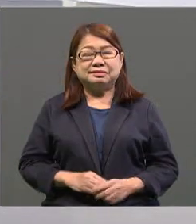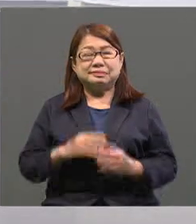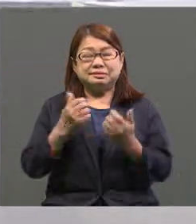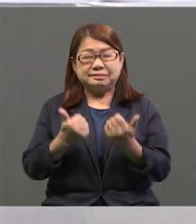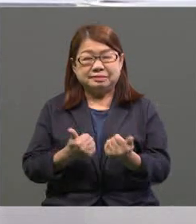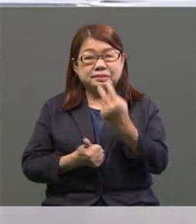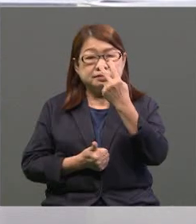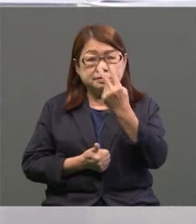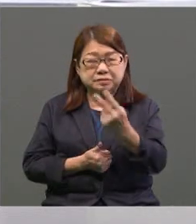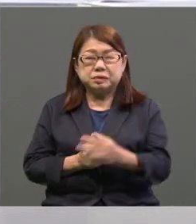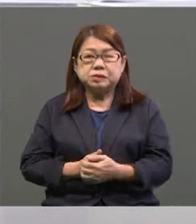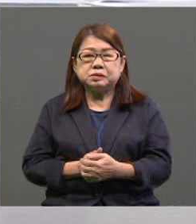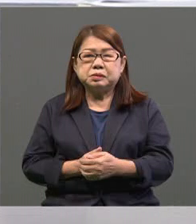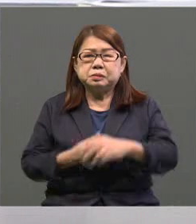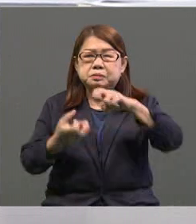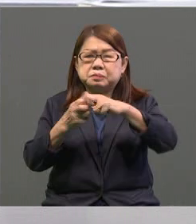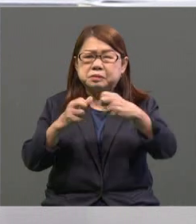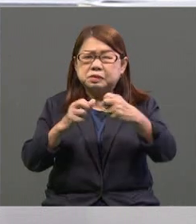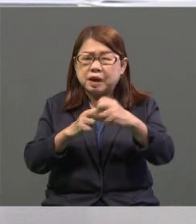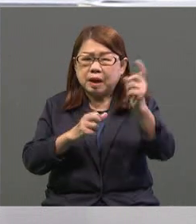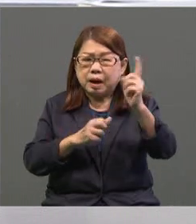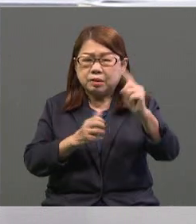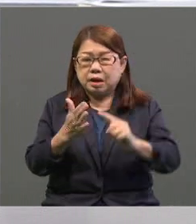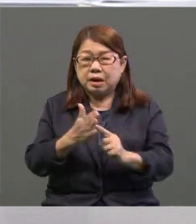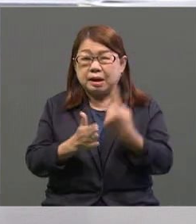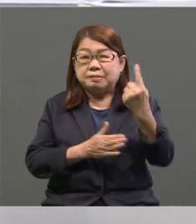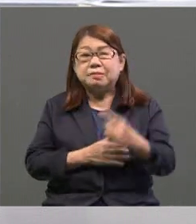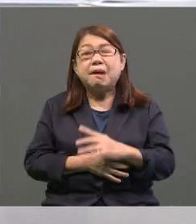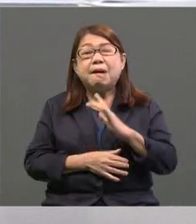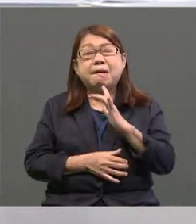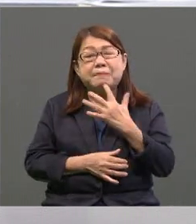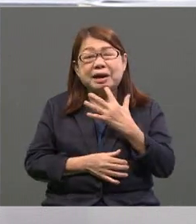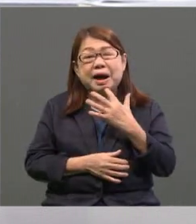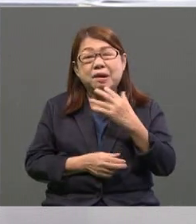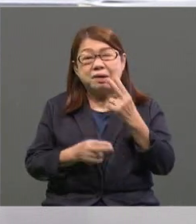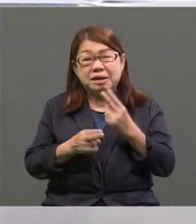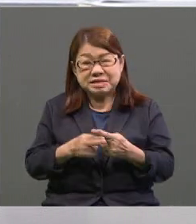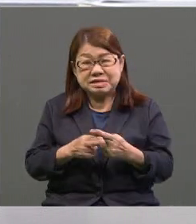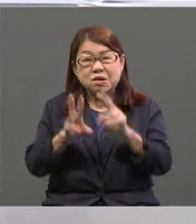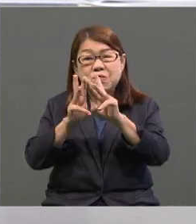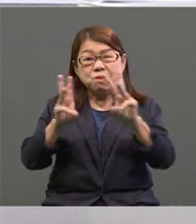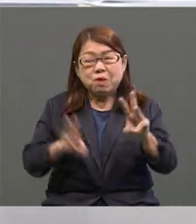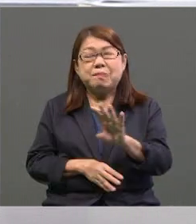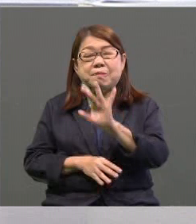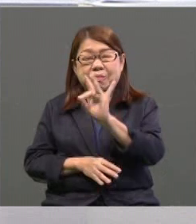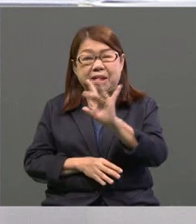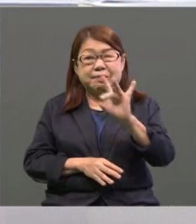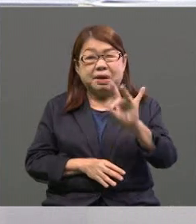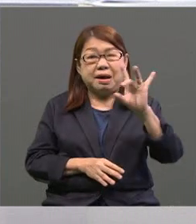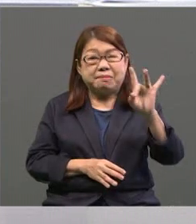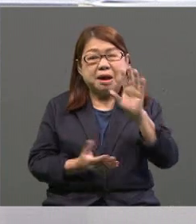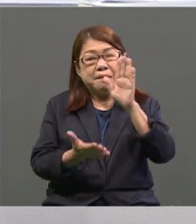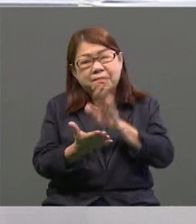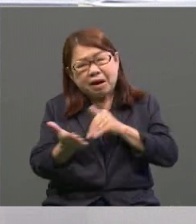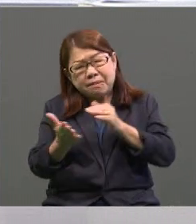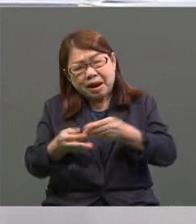มาดูเรื่องของคดีใหญ่กันคุณผู้ชมเริ่มต้นด้วยคดีมาเก๊า 888ยืดยาวมาจนถึงตอนนี้นะสำหรับในส่วนที่